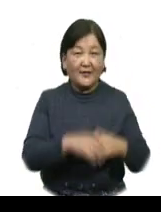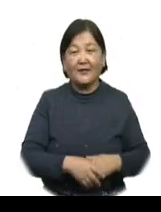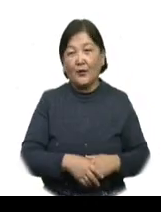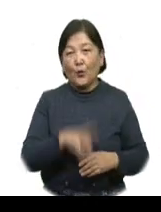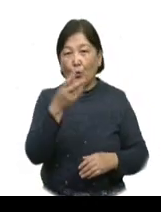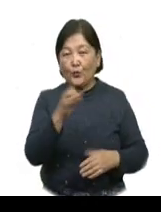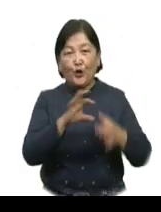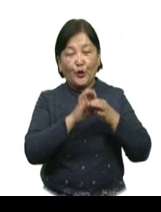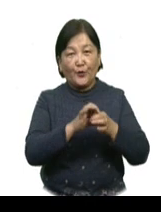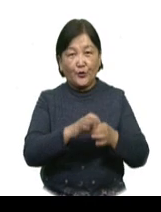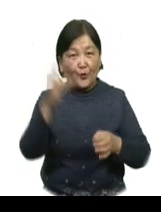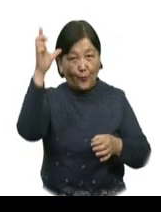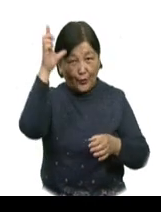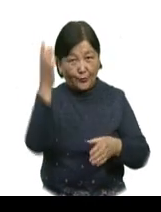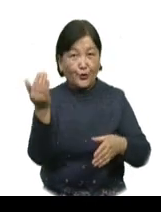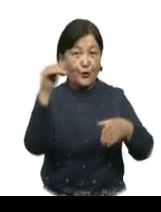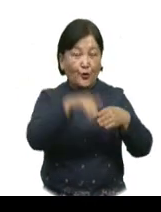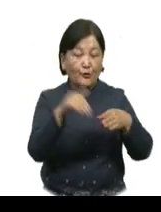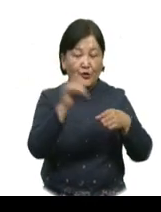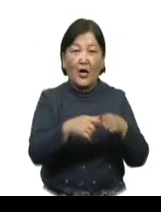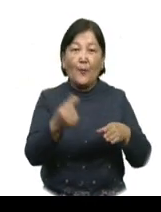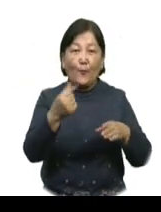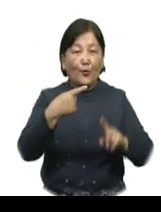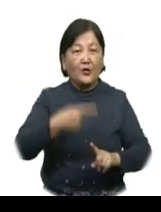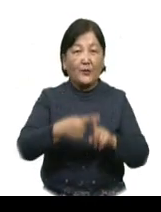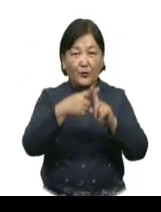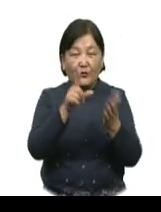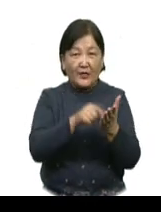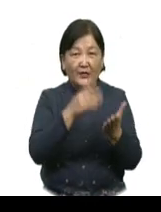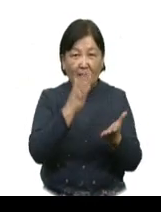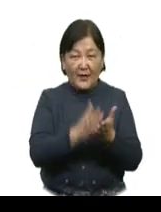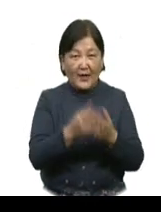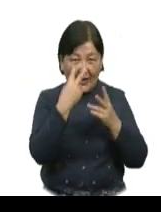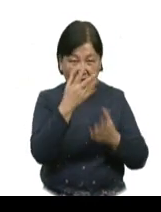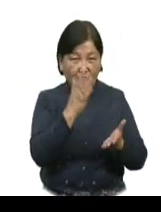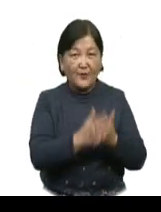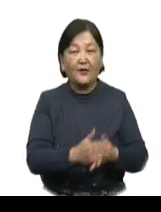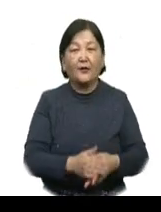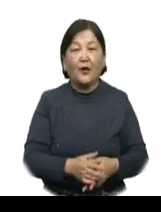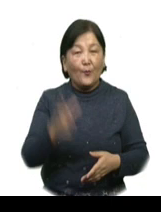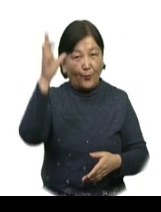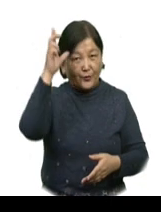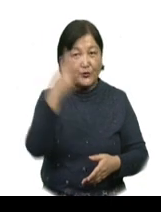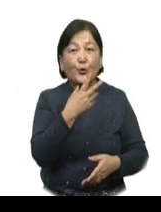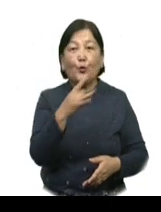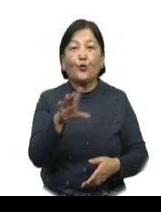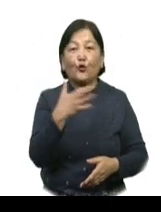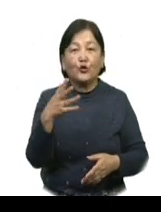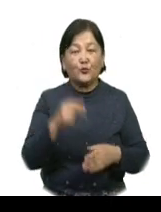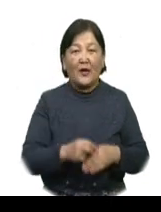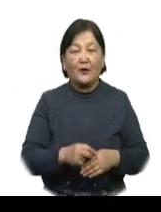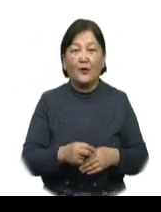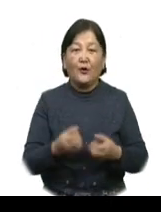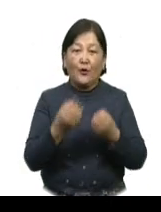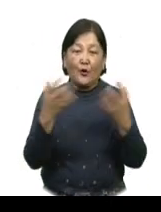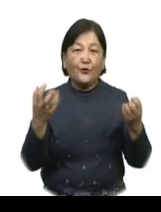энэ боловсролд оруулах хөрөнгө оруулалтын зардлыг бид нар бас нэмэгдүүлэх шаардлага байгаа нь харагдаж байна. Өөрөхөнд боловсролын үр өгөөж маань бол